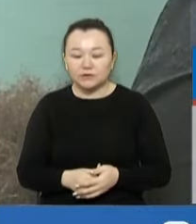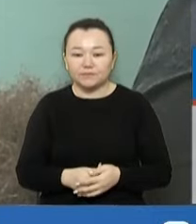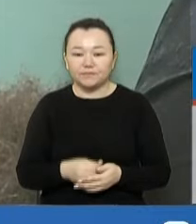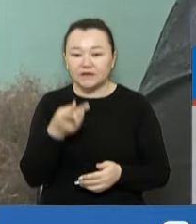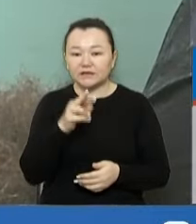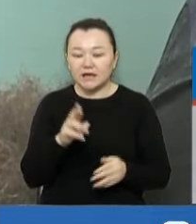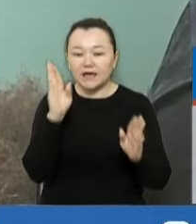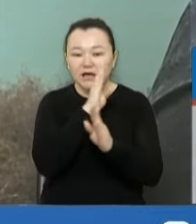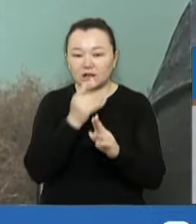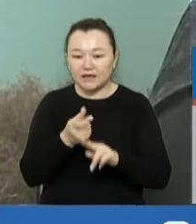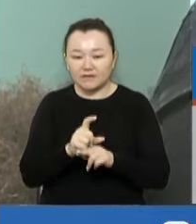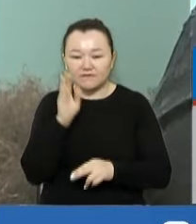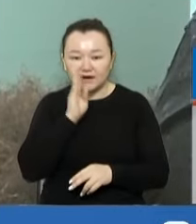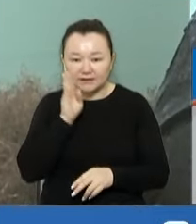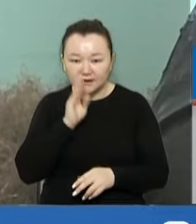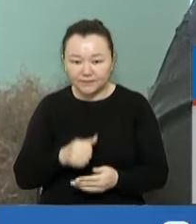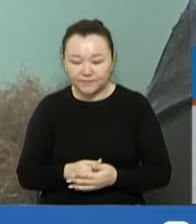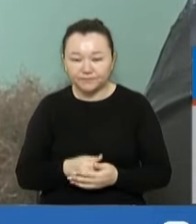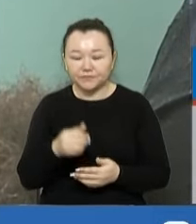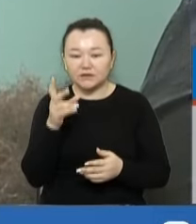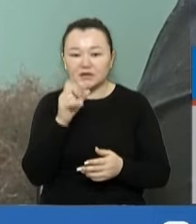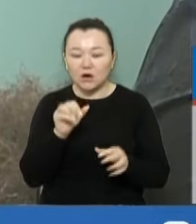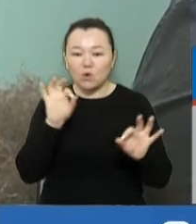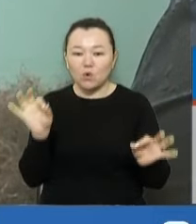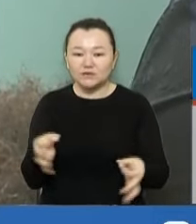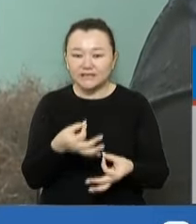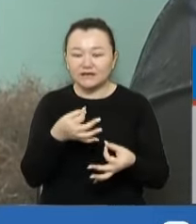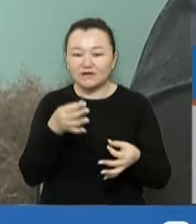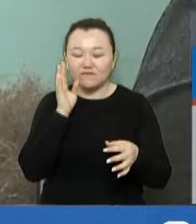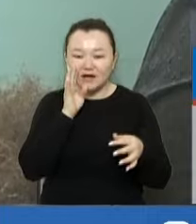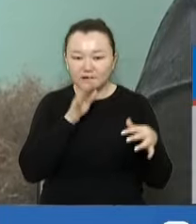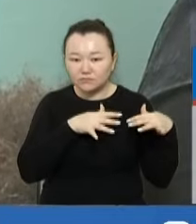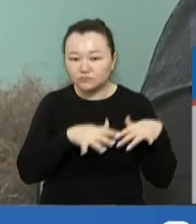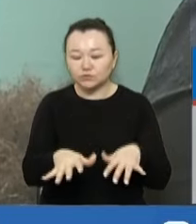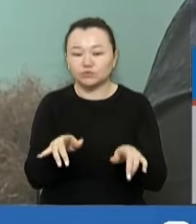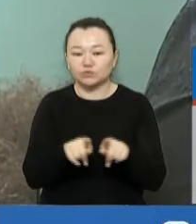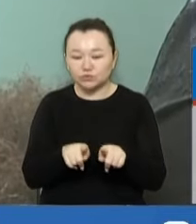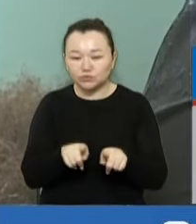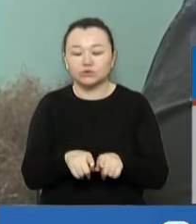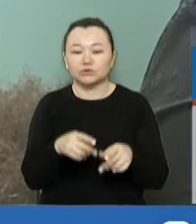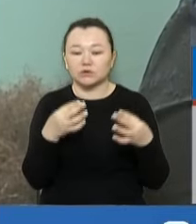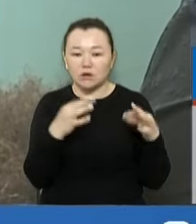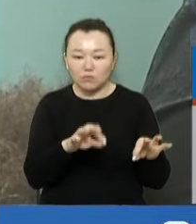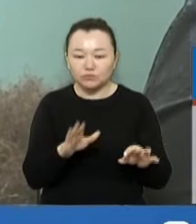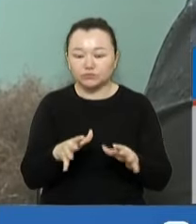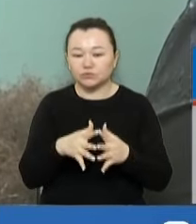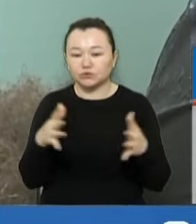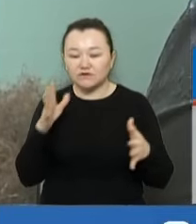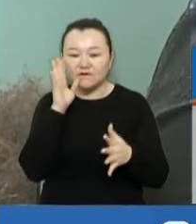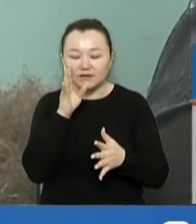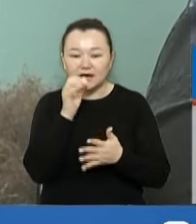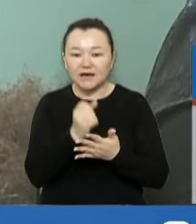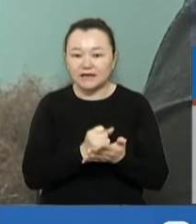Для экологии эта вода. И на осенний полив мы отпускаем тоже с Бугунского водохранилища